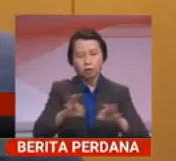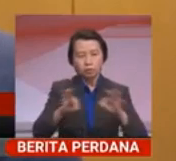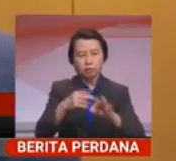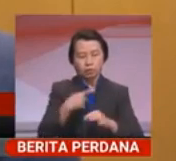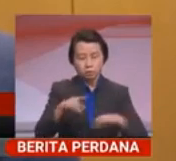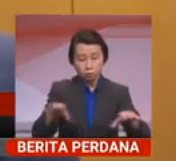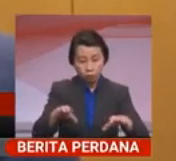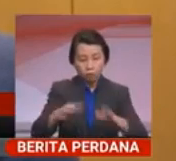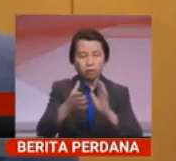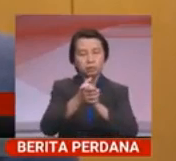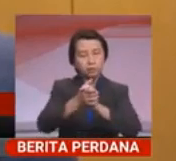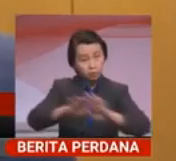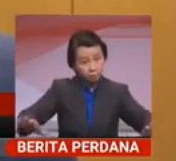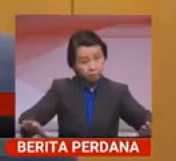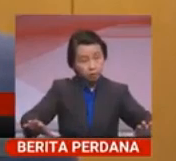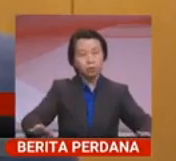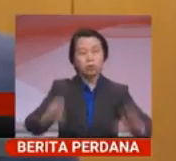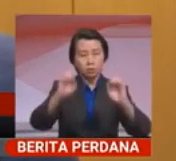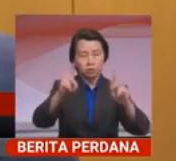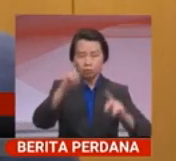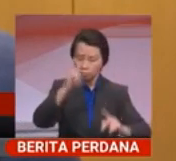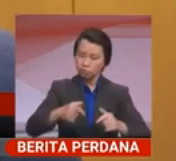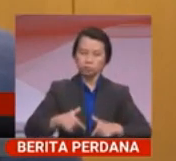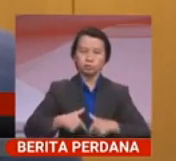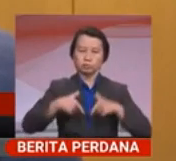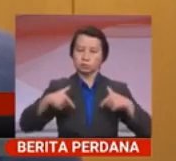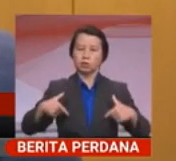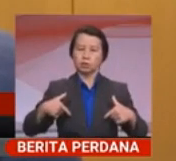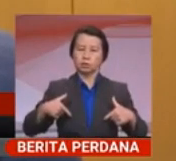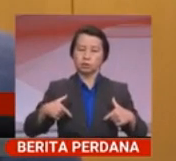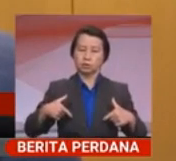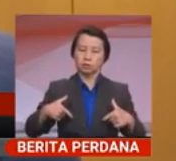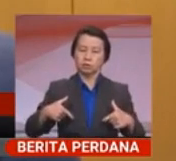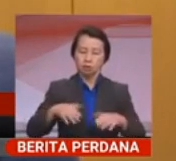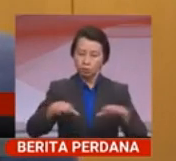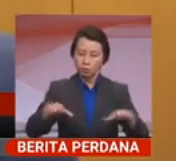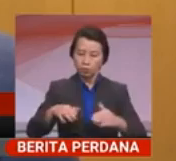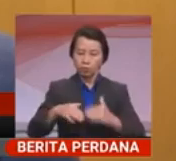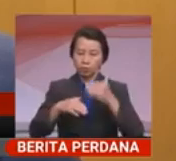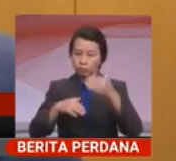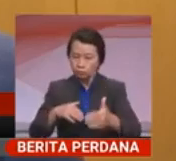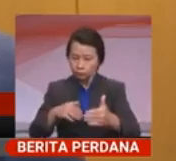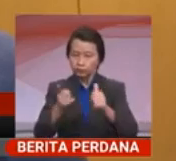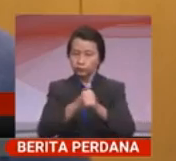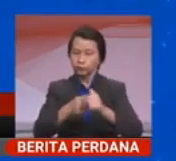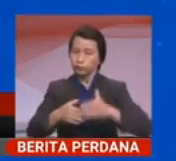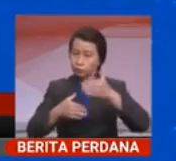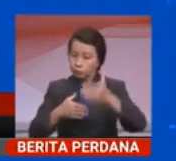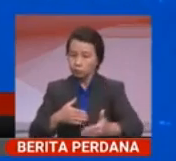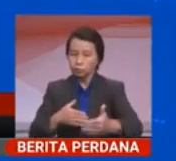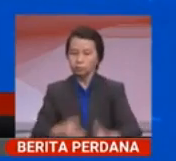buat tu selamat, saya rasa kita kena beranilah membuat langkah pertama tu.